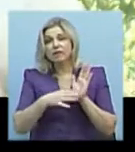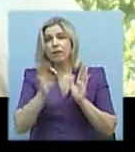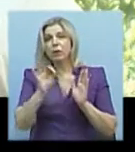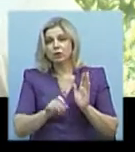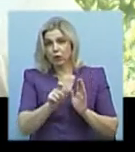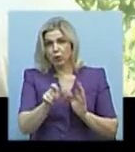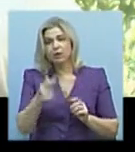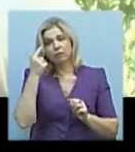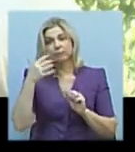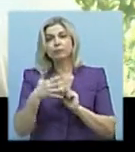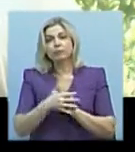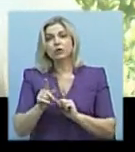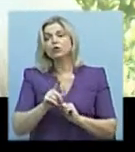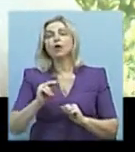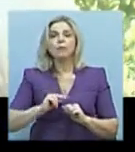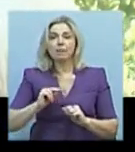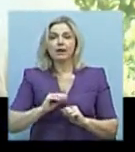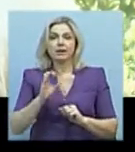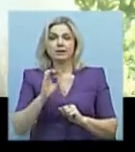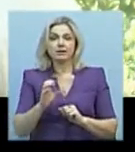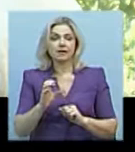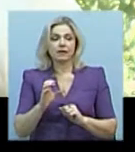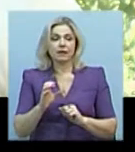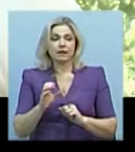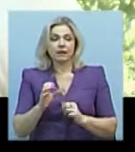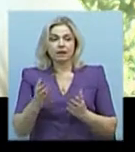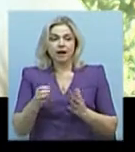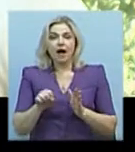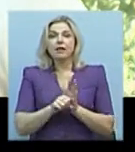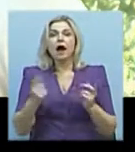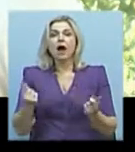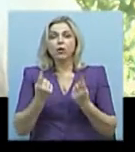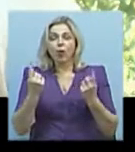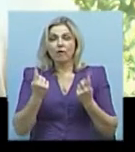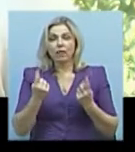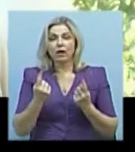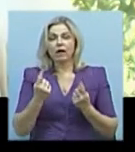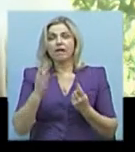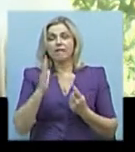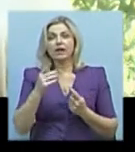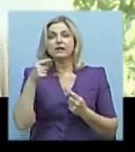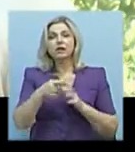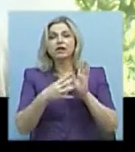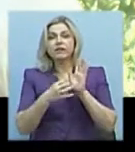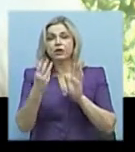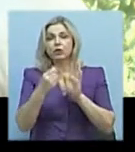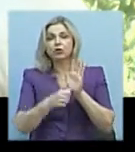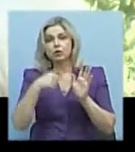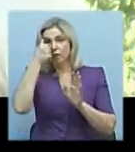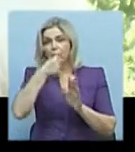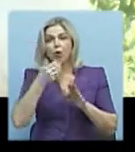що працювати з аналогом, який, ну, вибачте, в 1936